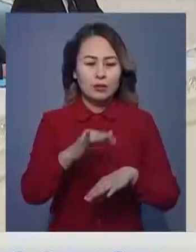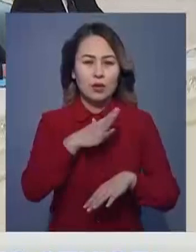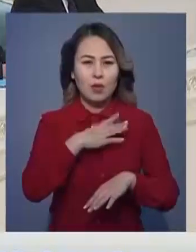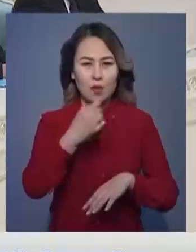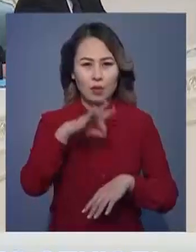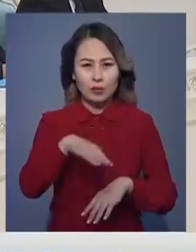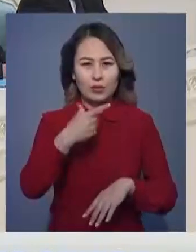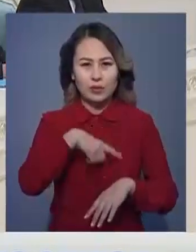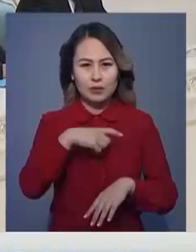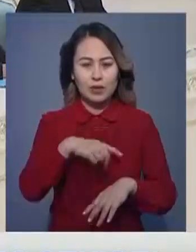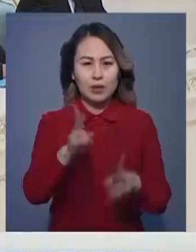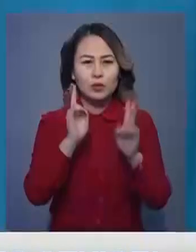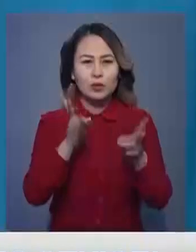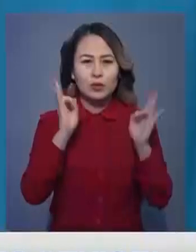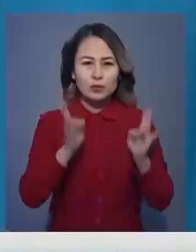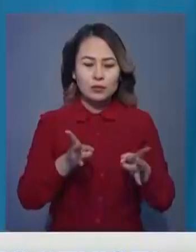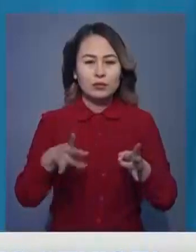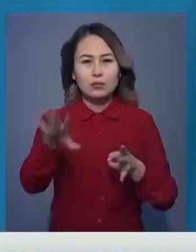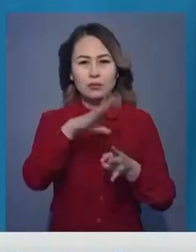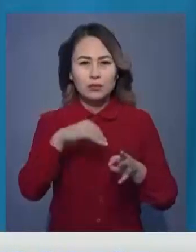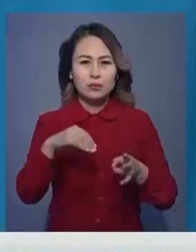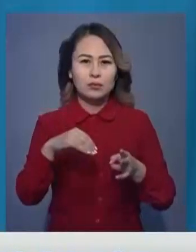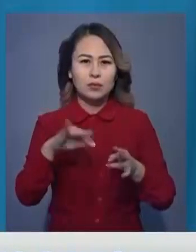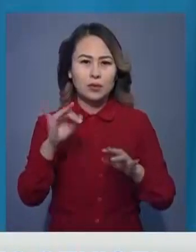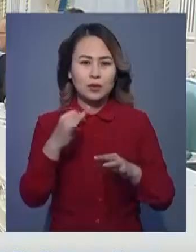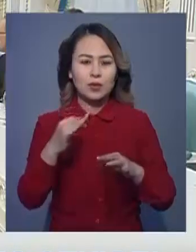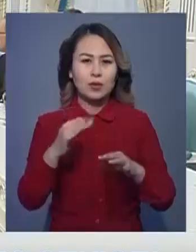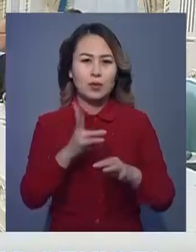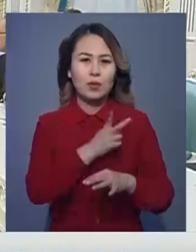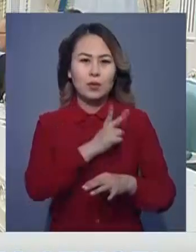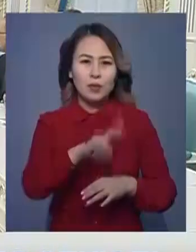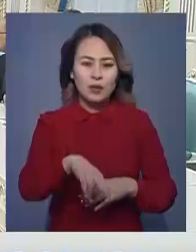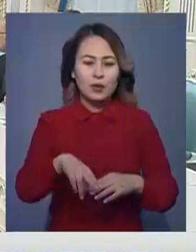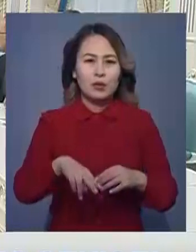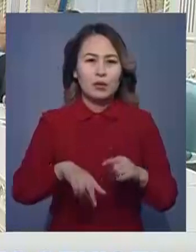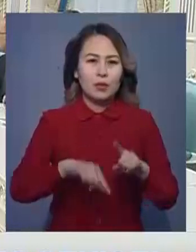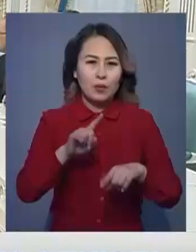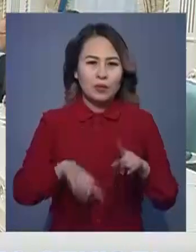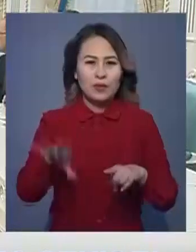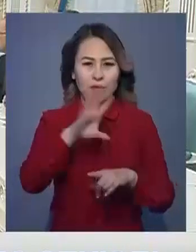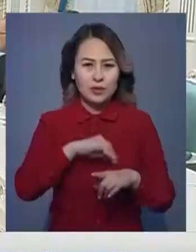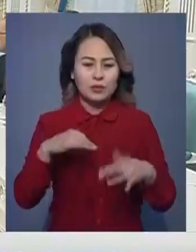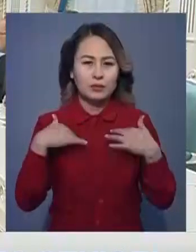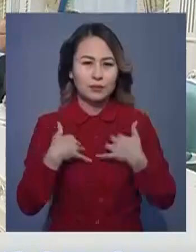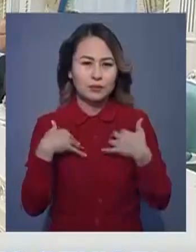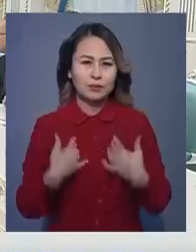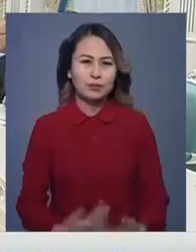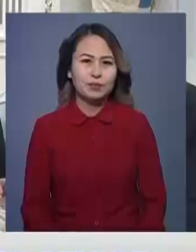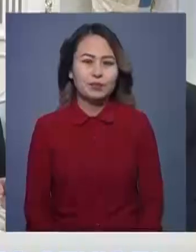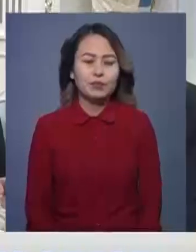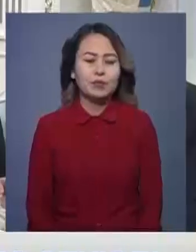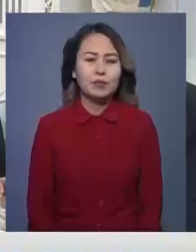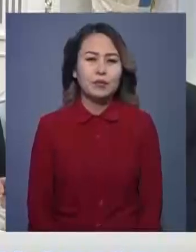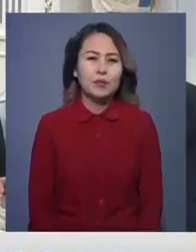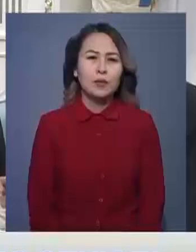атымнан зардап шеккендерге және қаза тапқандардың отбасыларына көңіл айтамын.